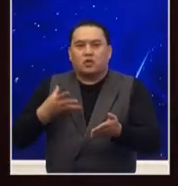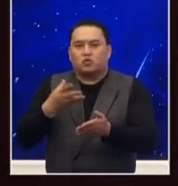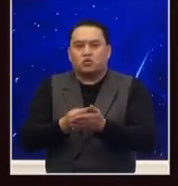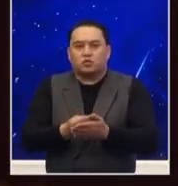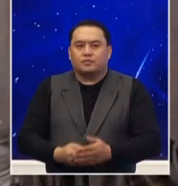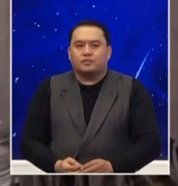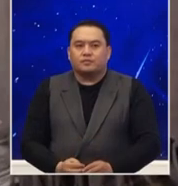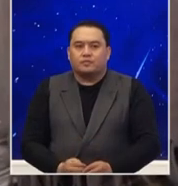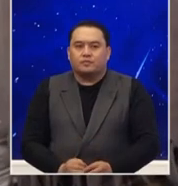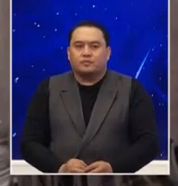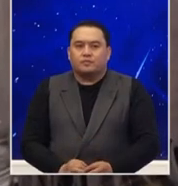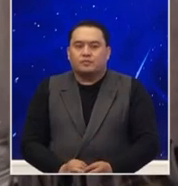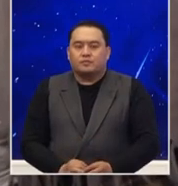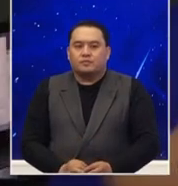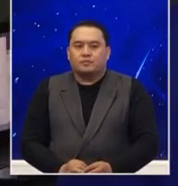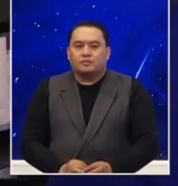платежеспособности.